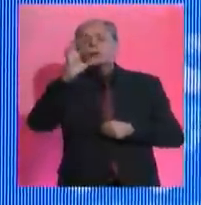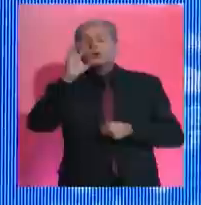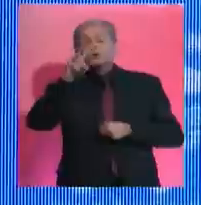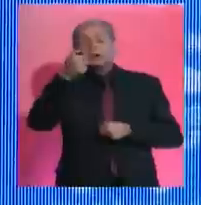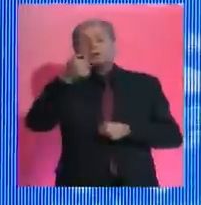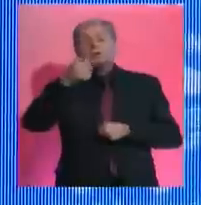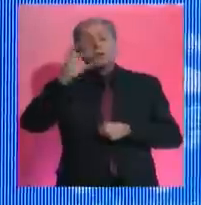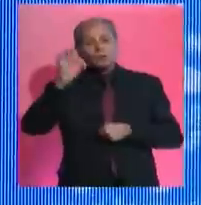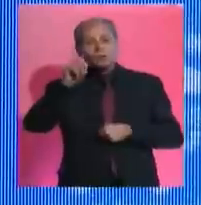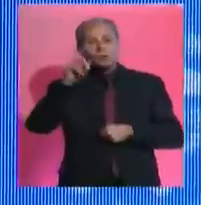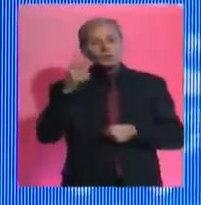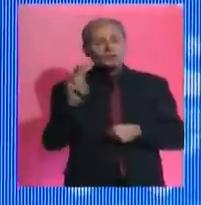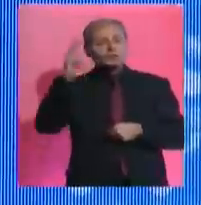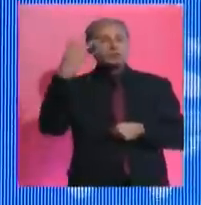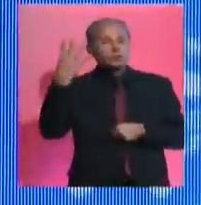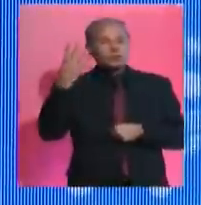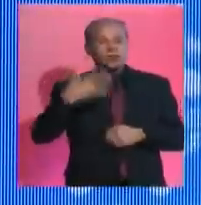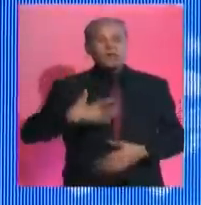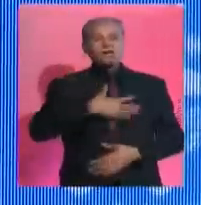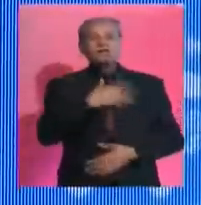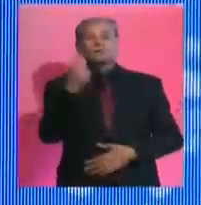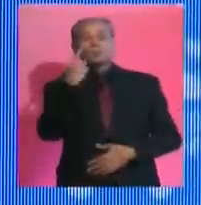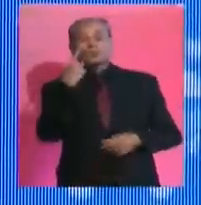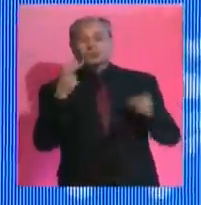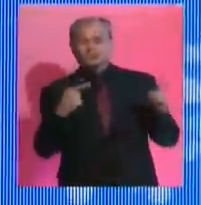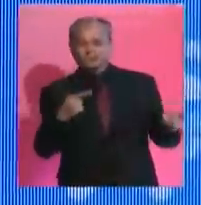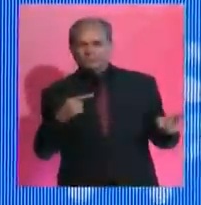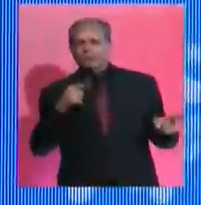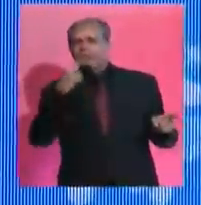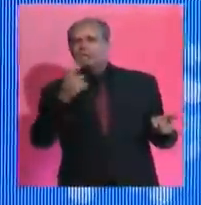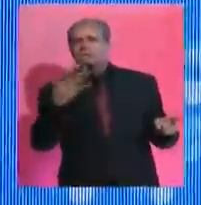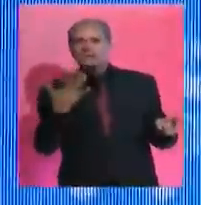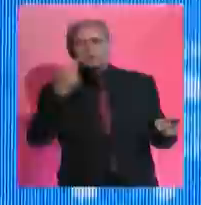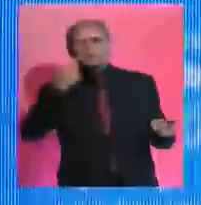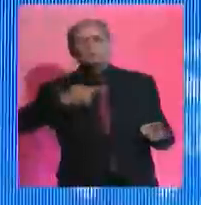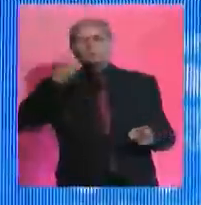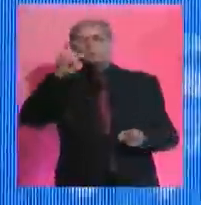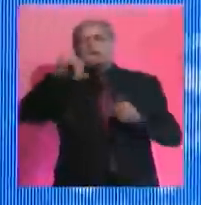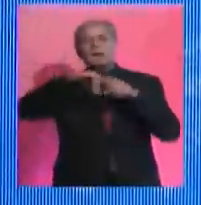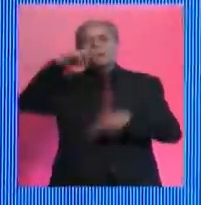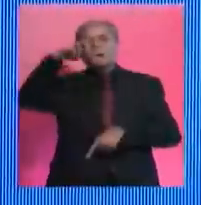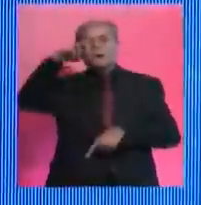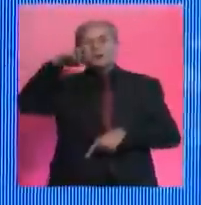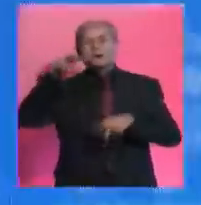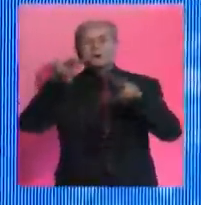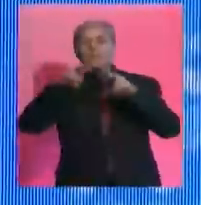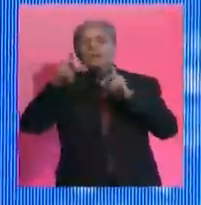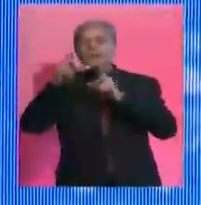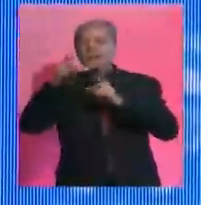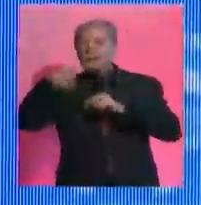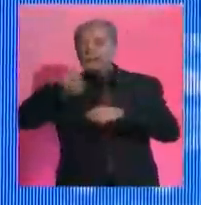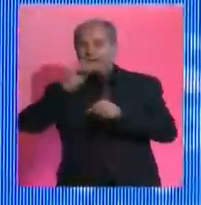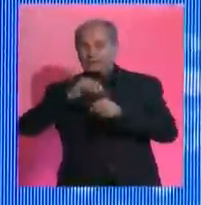1974'te kurulan birinci Ecevit hükümeti dir yani Cumhuriyet Halk Partisi Milli selamet